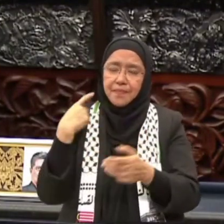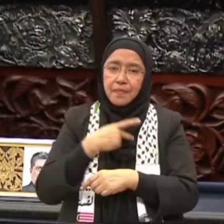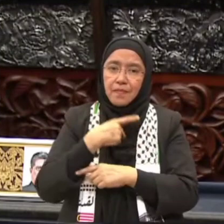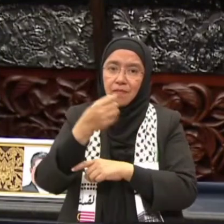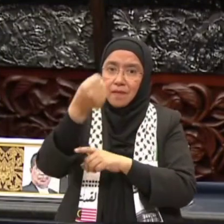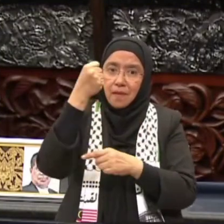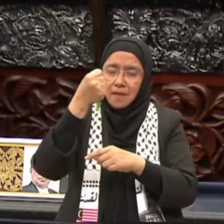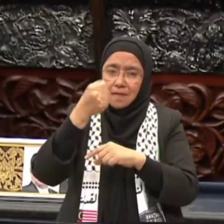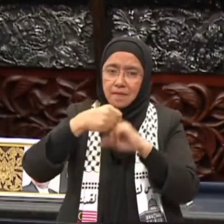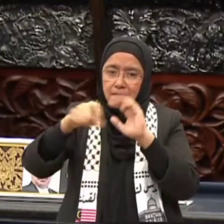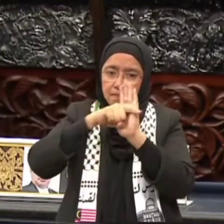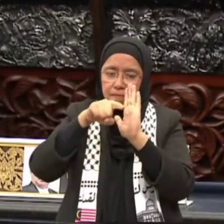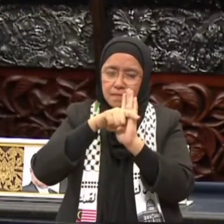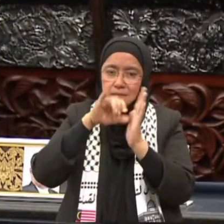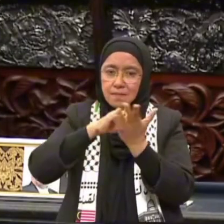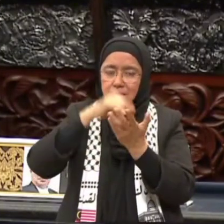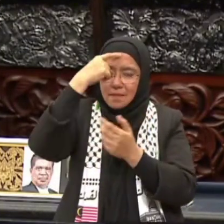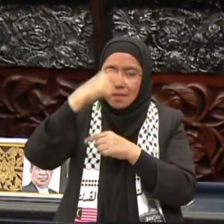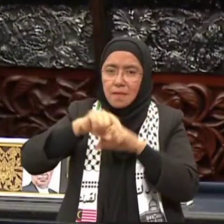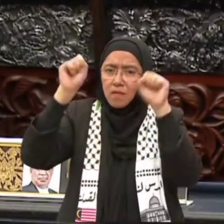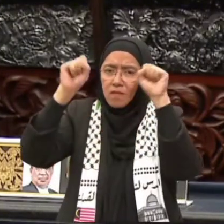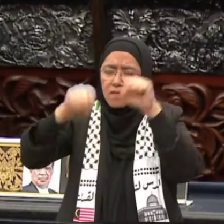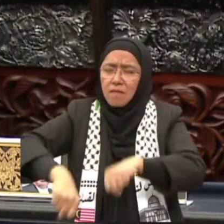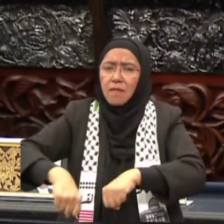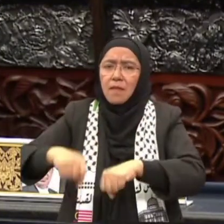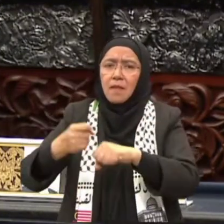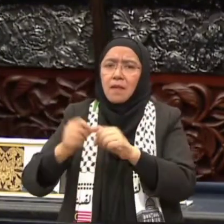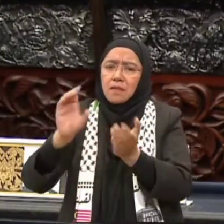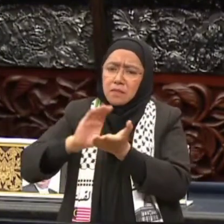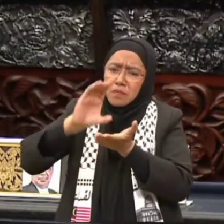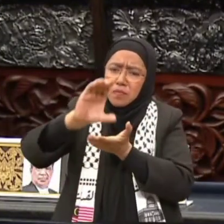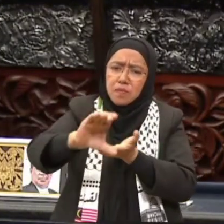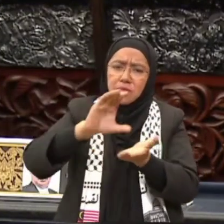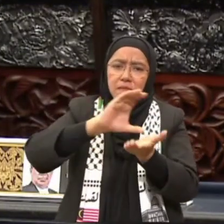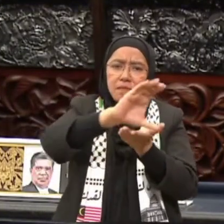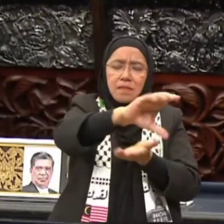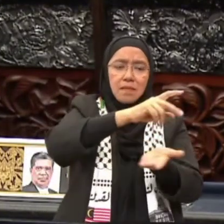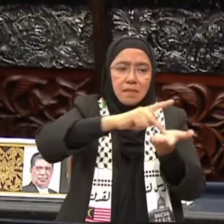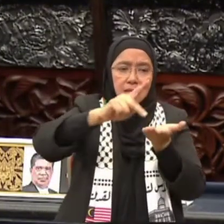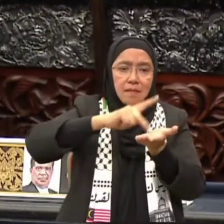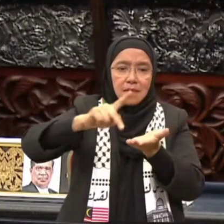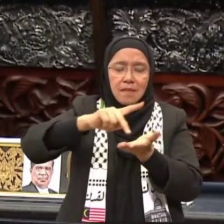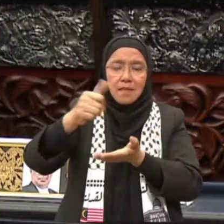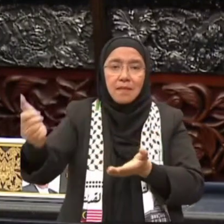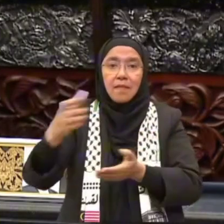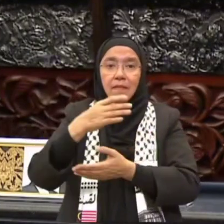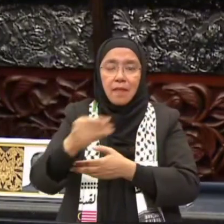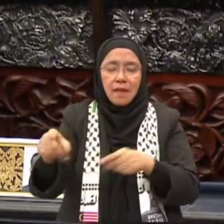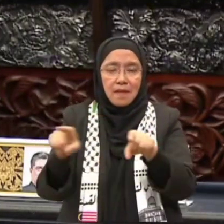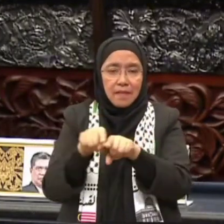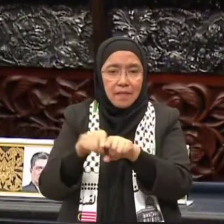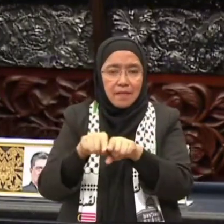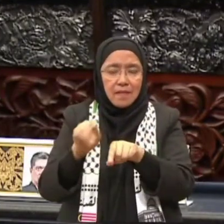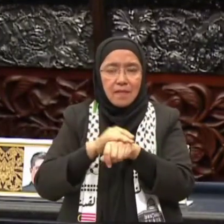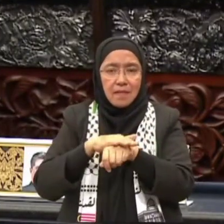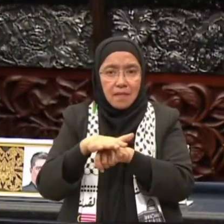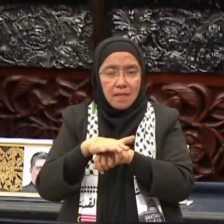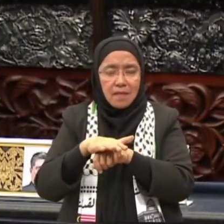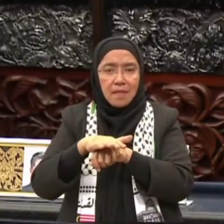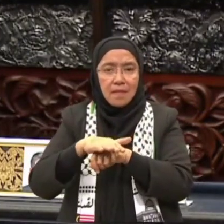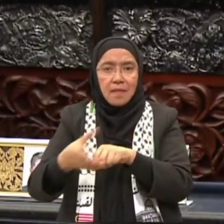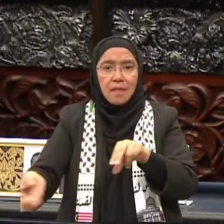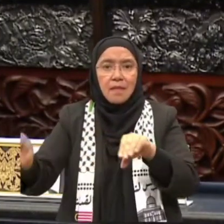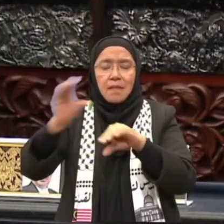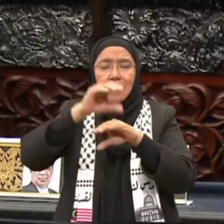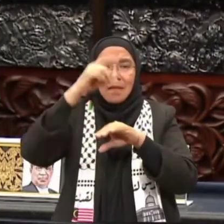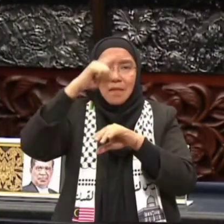bagi perbelanjaan-perbelanjaan lain, tetapi juga kesan berganda untuk mengurangkan hutang. Kalau tidak, dia akan jadi lebih